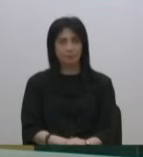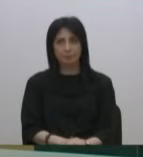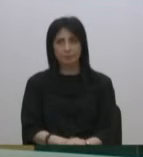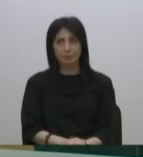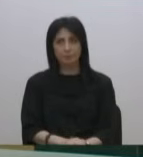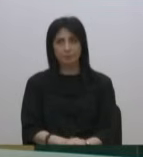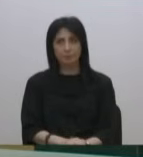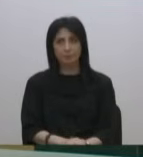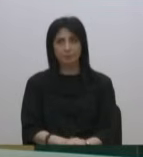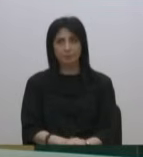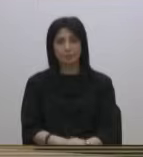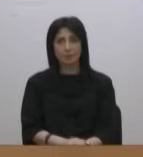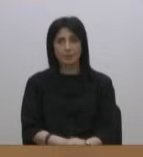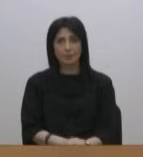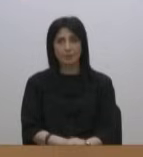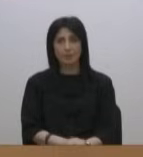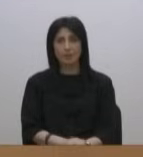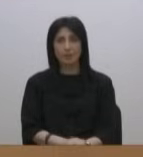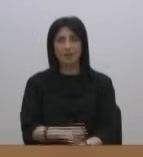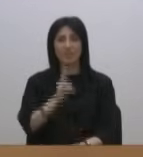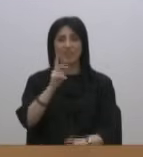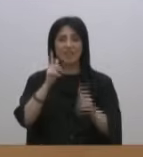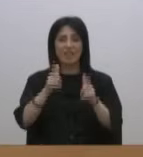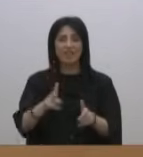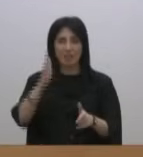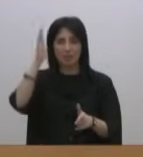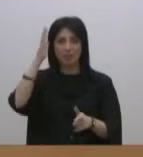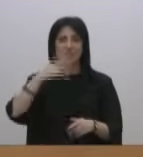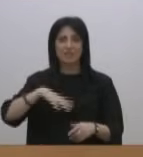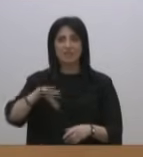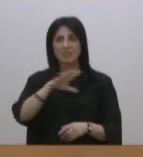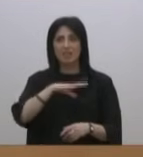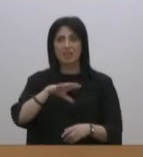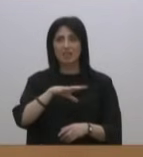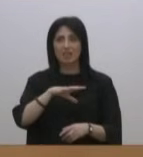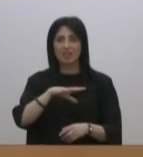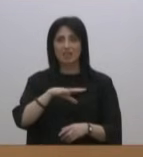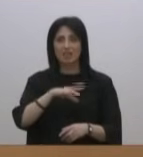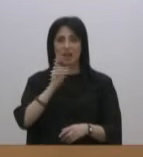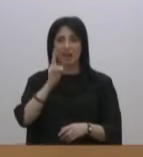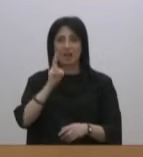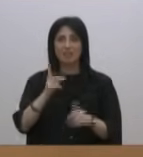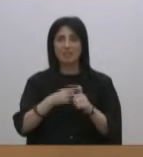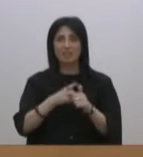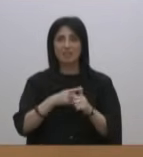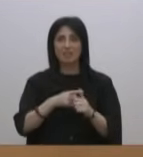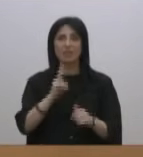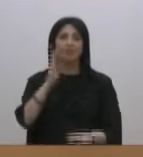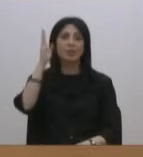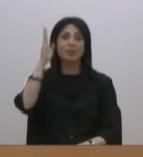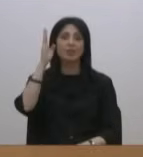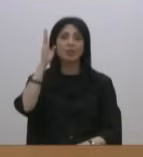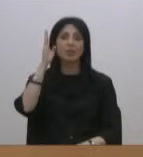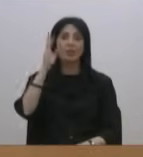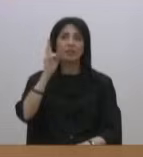30 წამ დავასრულებ რა. ვინ ეთანხმება საქართველოს კანდიდატის სტატუსო? ვინაციეთ